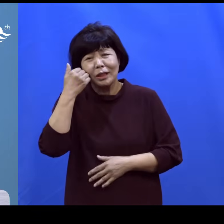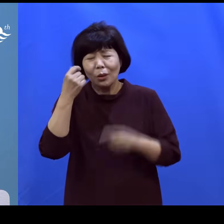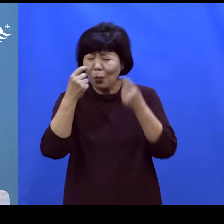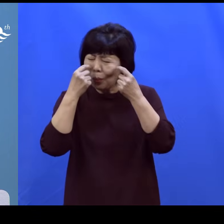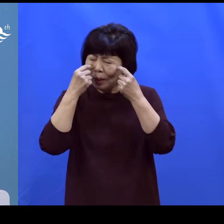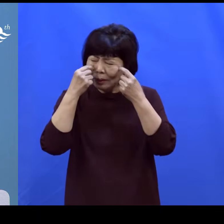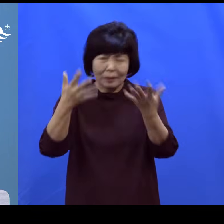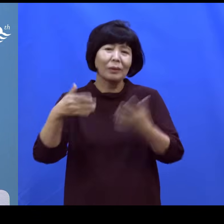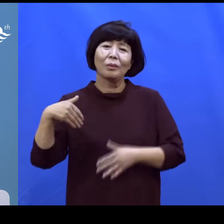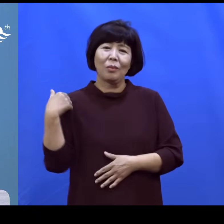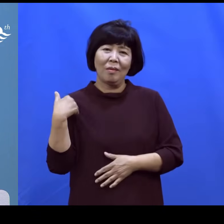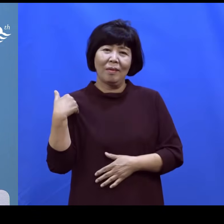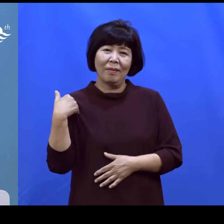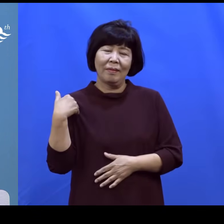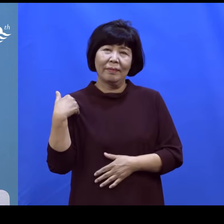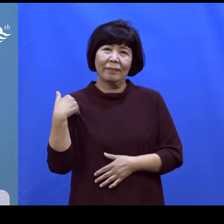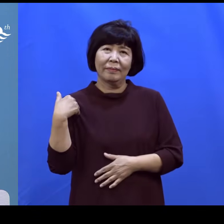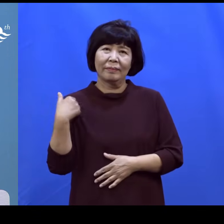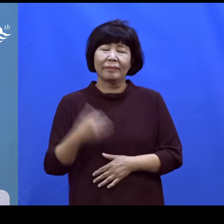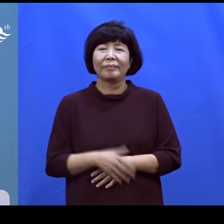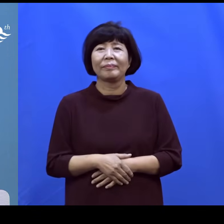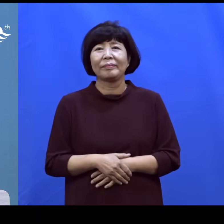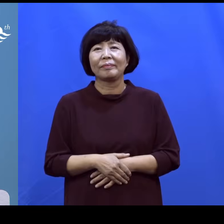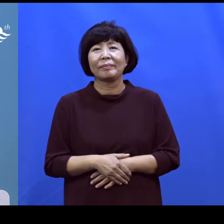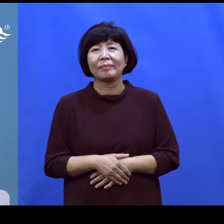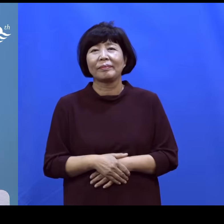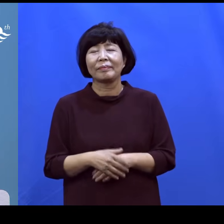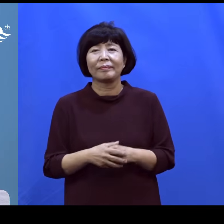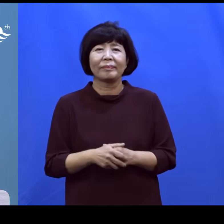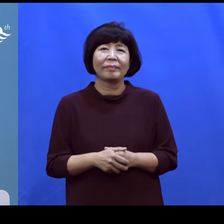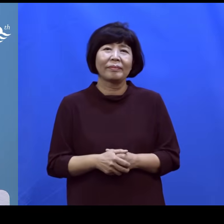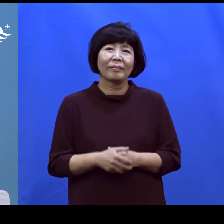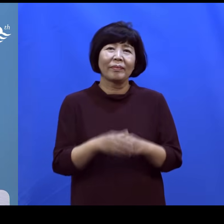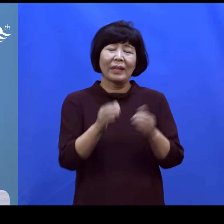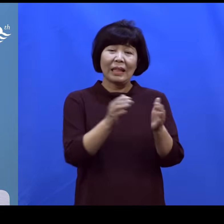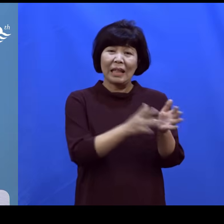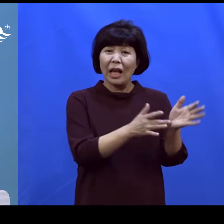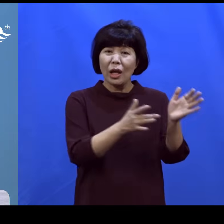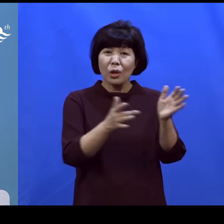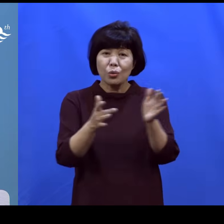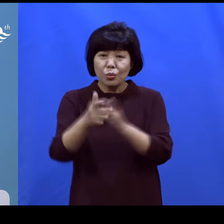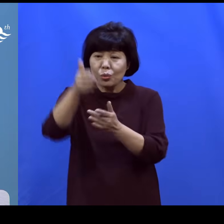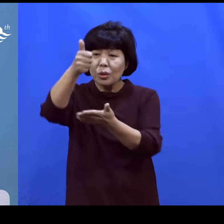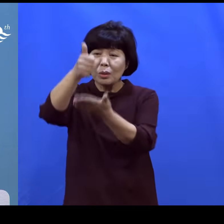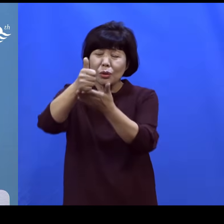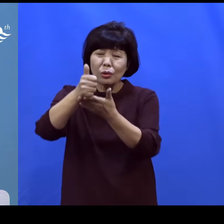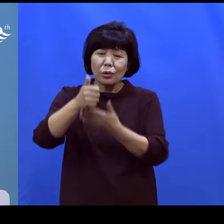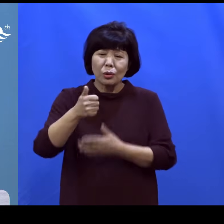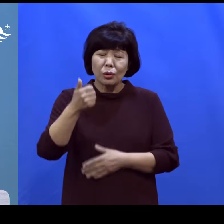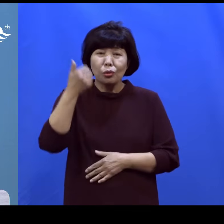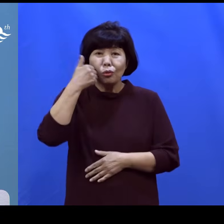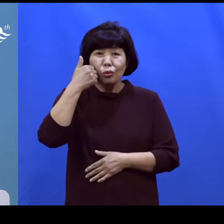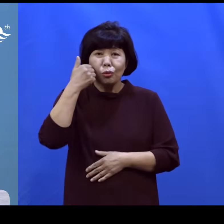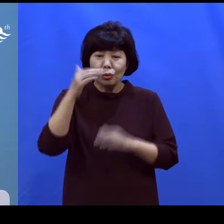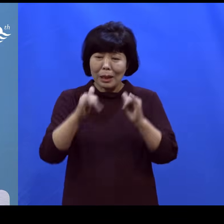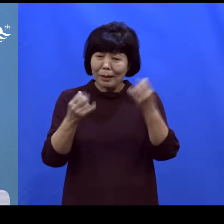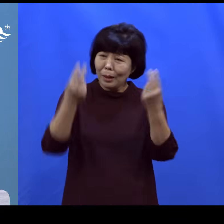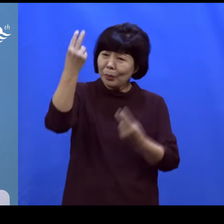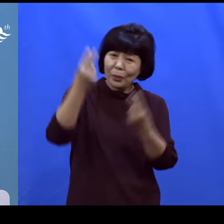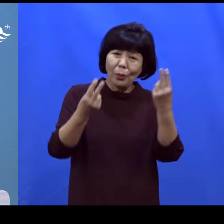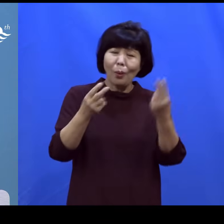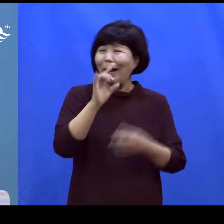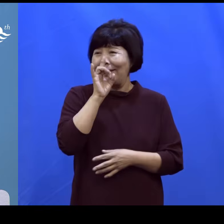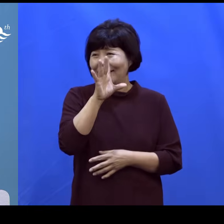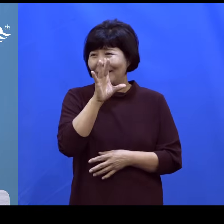왜냐하면 예수는 세상의 어떤 것에 끼워 맞출 수 있는 분이 아니에요. 어떤 것과도 비교할 수 있는 분이 아니기 때문에